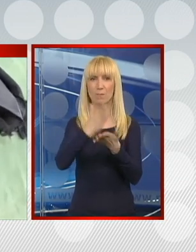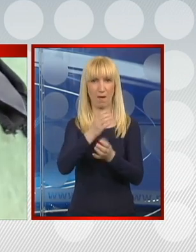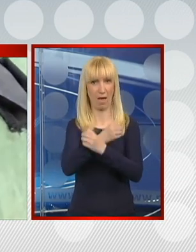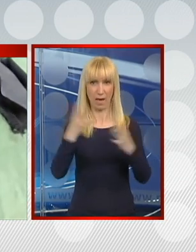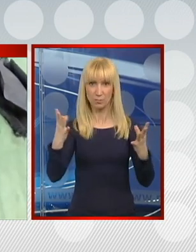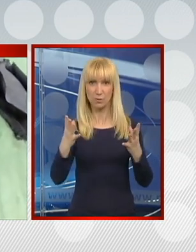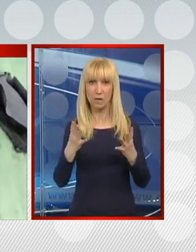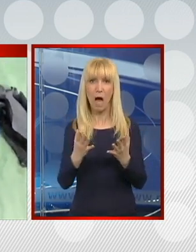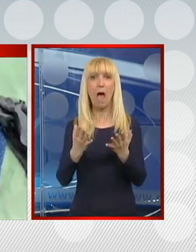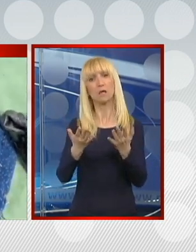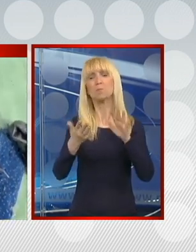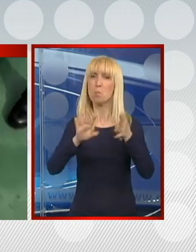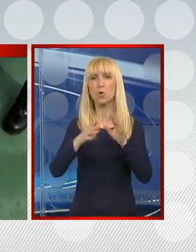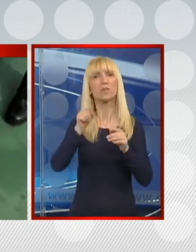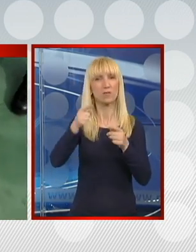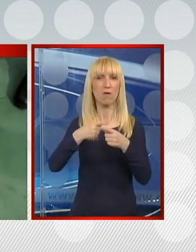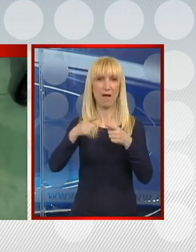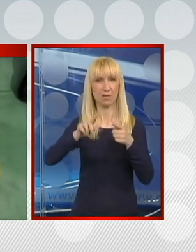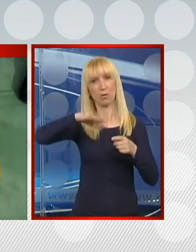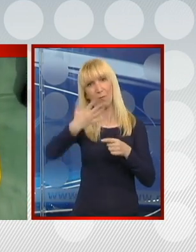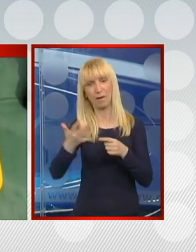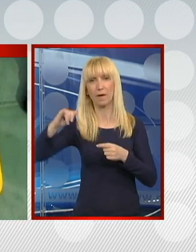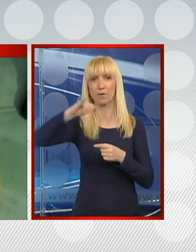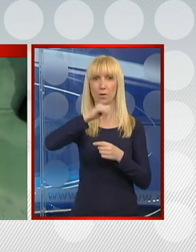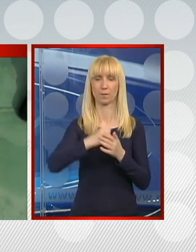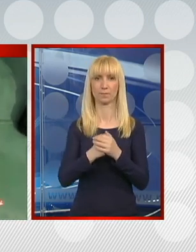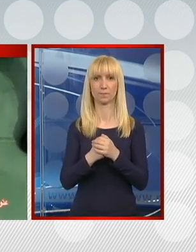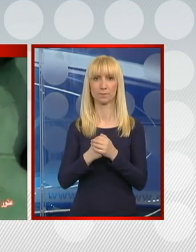dogodila eksplozija i da je to možda uzrok pada letelice.